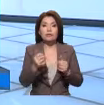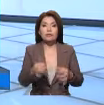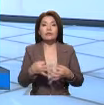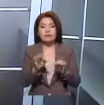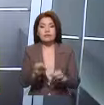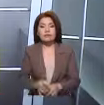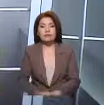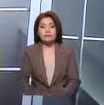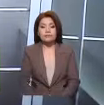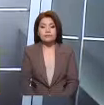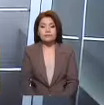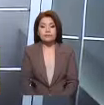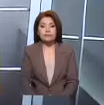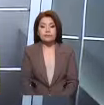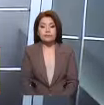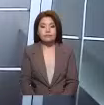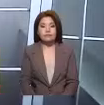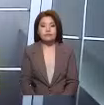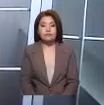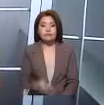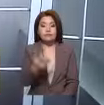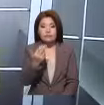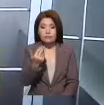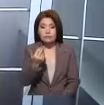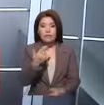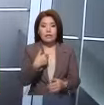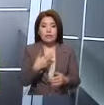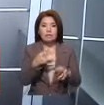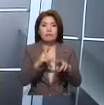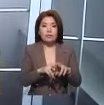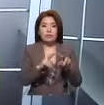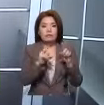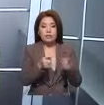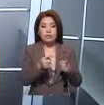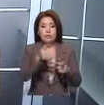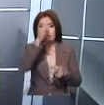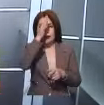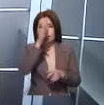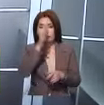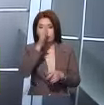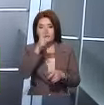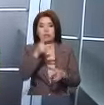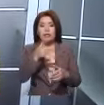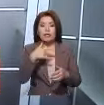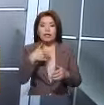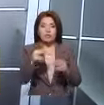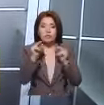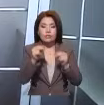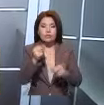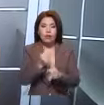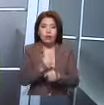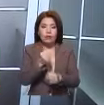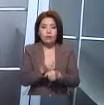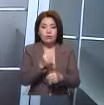айтады. Действительно, я в тюрьме сижу не за что 5 месяцев. Я честно, добросовестно работал на рынке